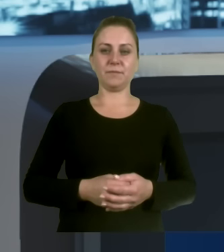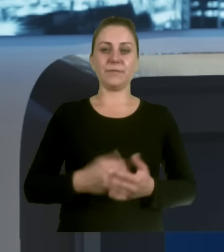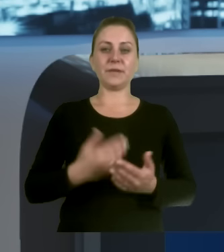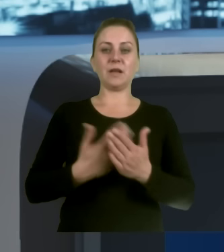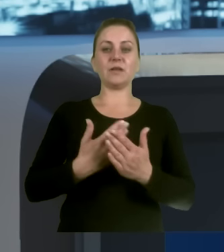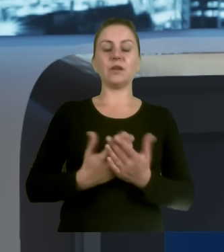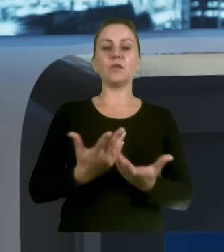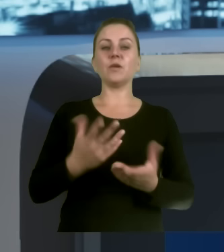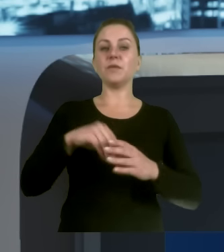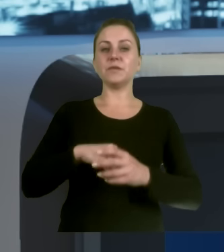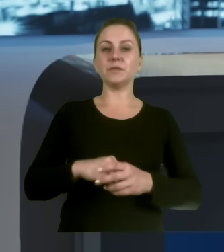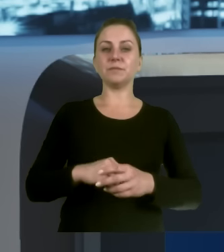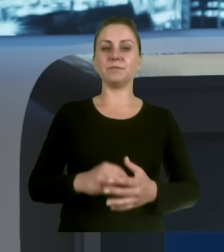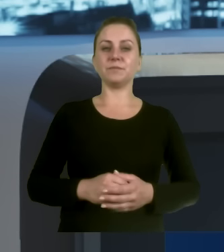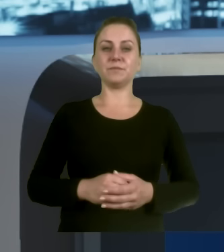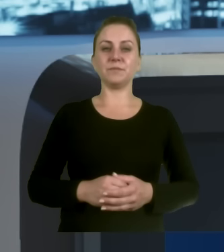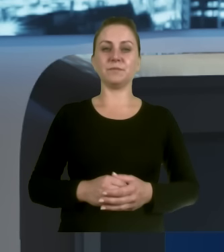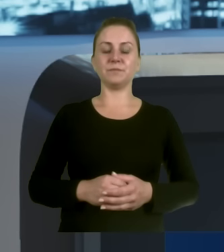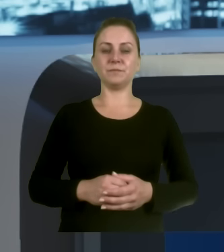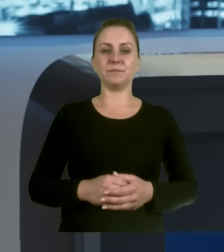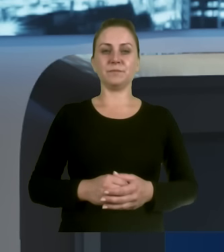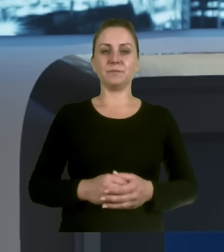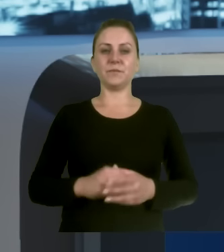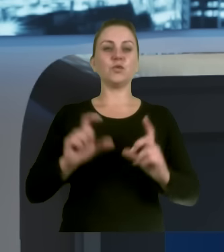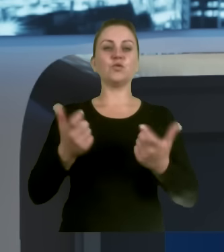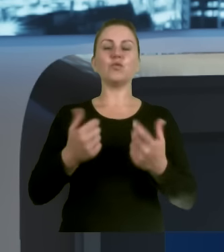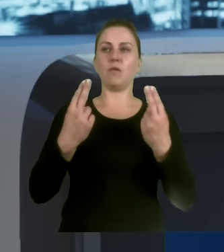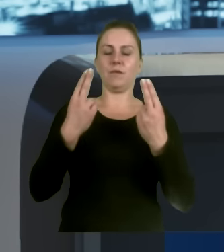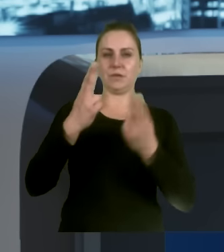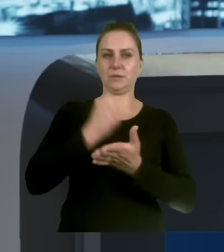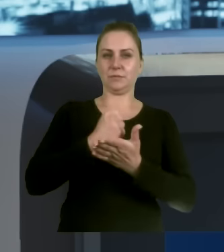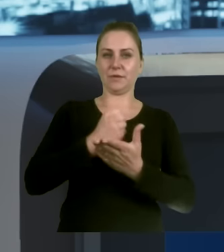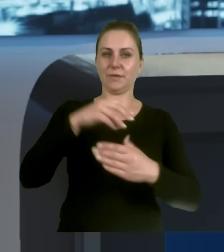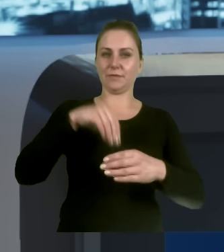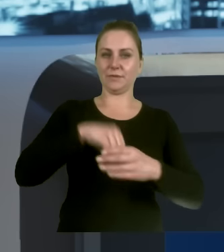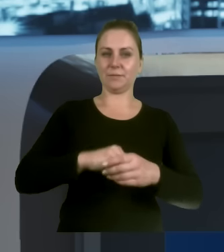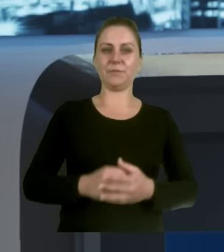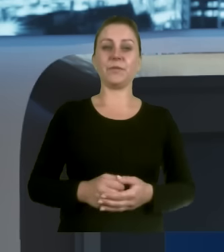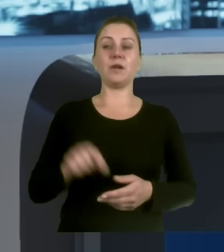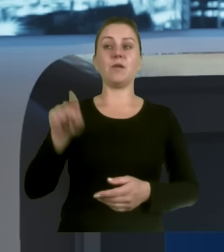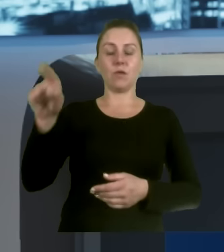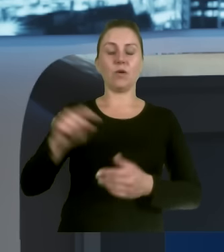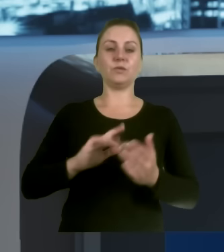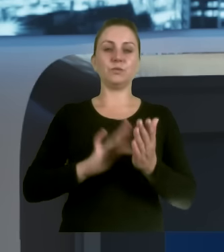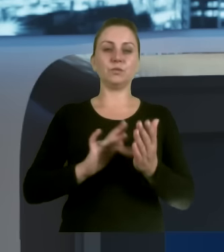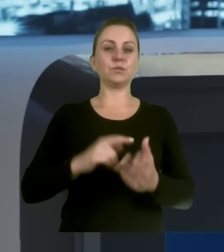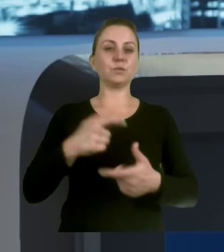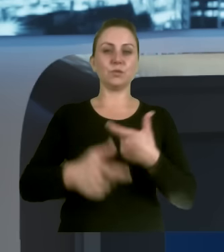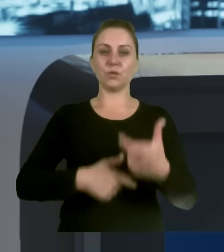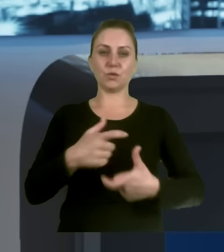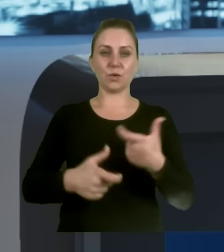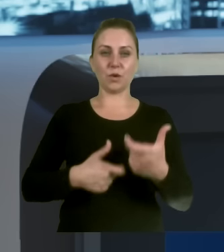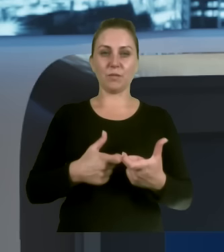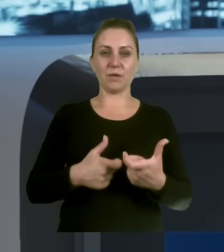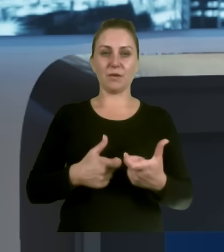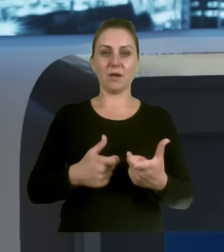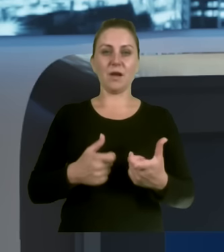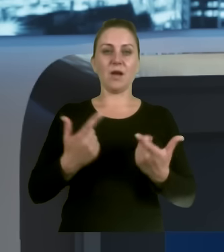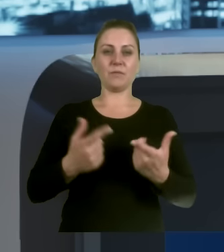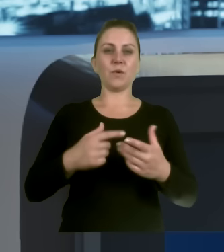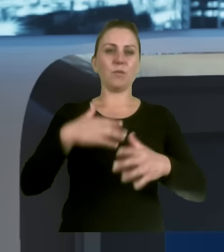że w czym leży rzecz. Przecież on robi niesamowitą